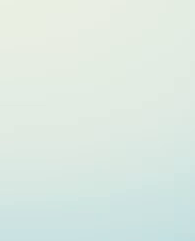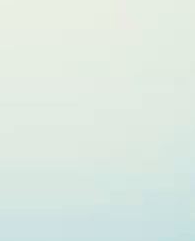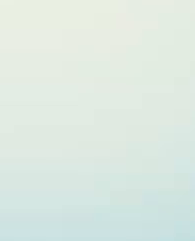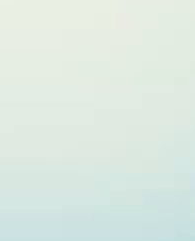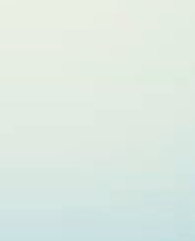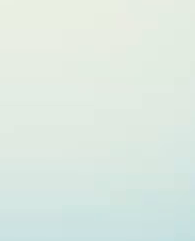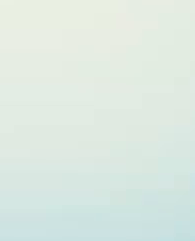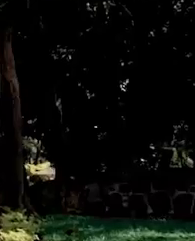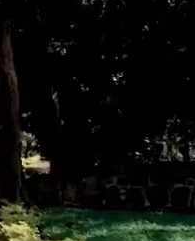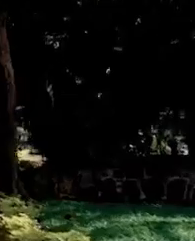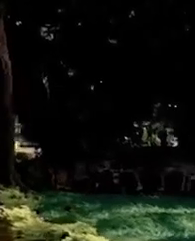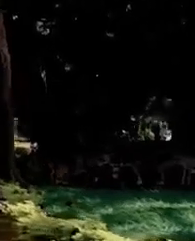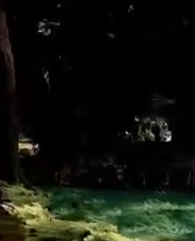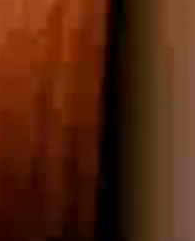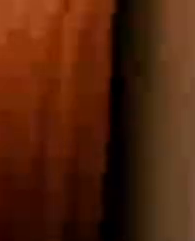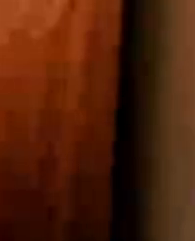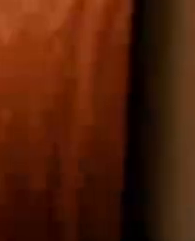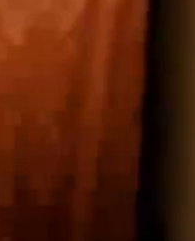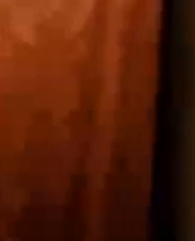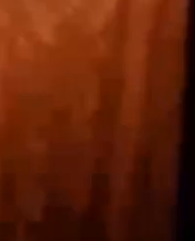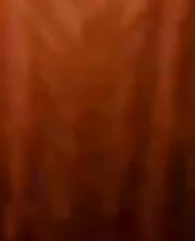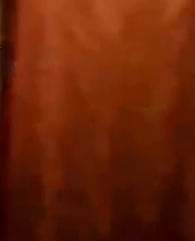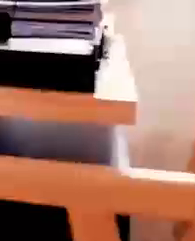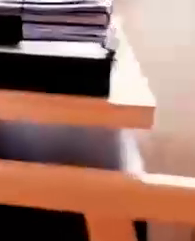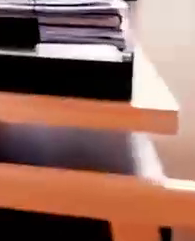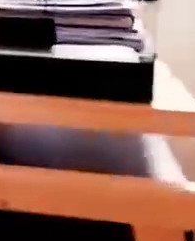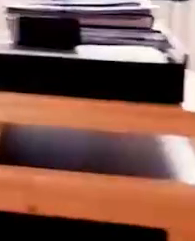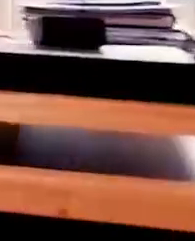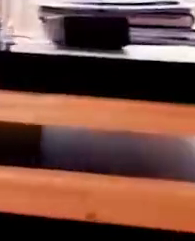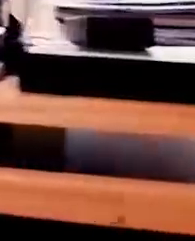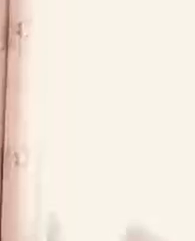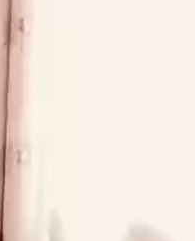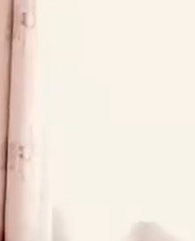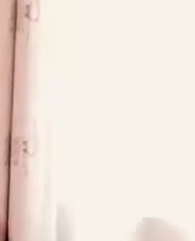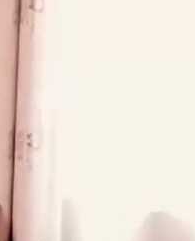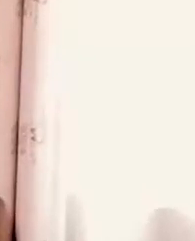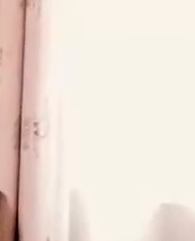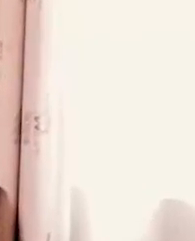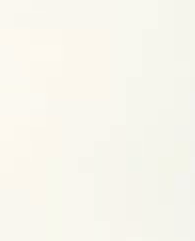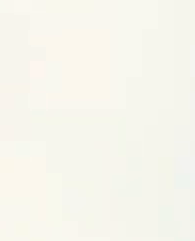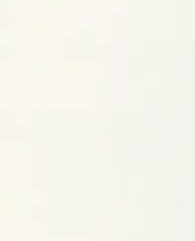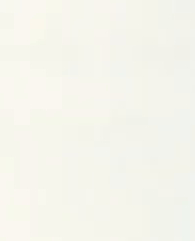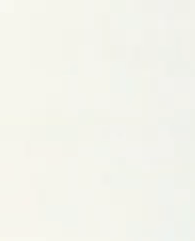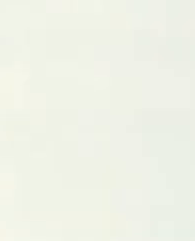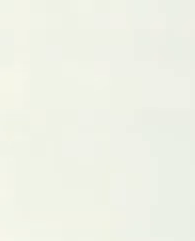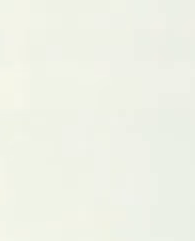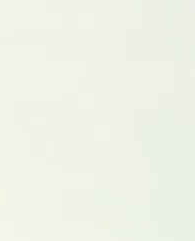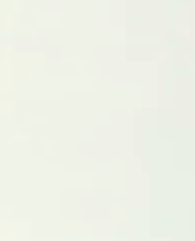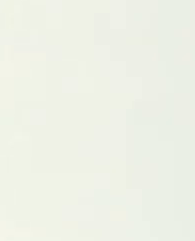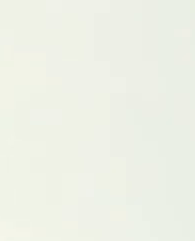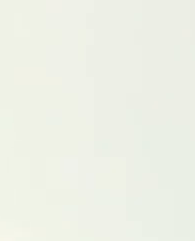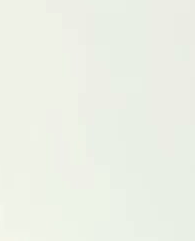0788 30 51 42 mushobora kudusura kandi aho dukorera mu nyubako za kaminuza y'u Rwanda igikondo mu mujyi wa Kigali EPRN